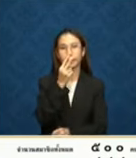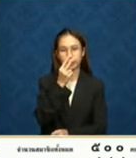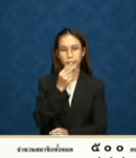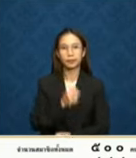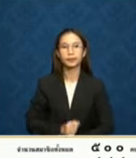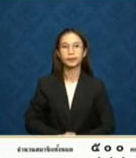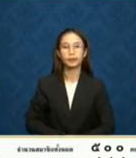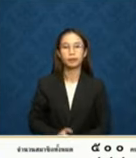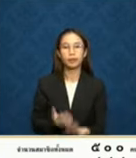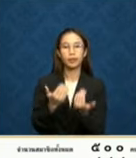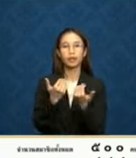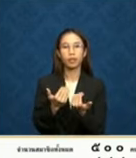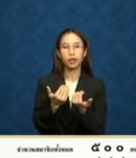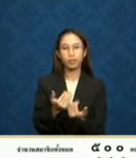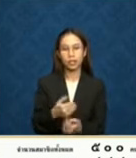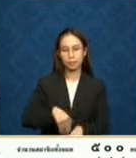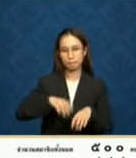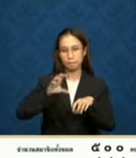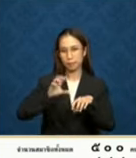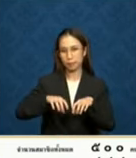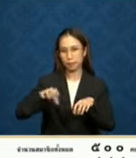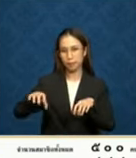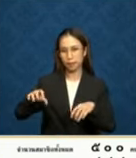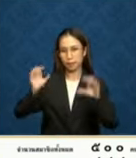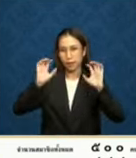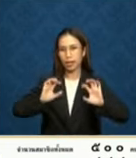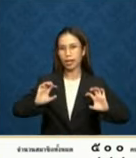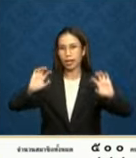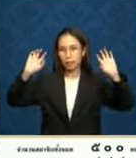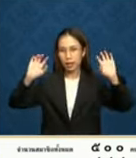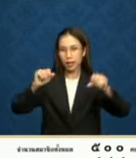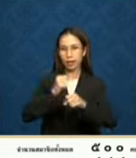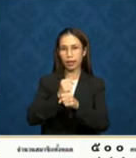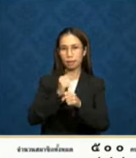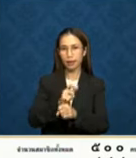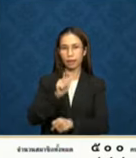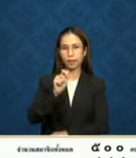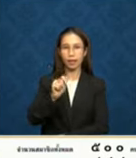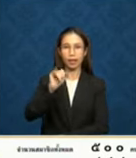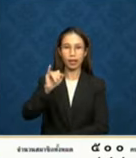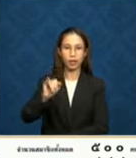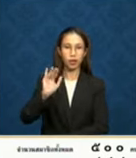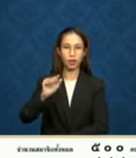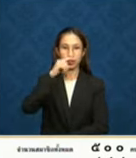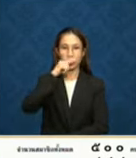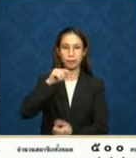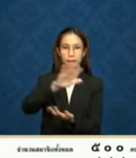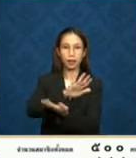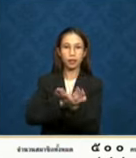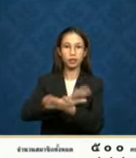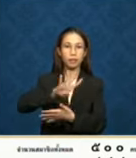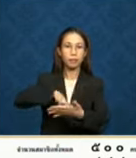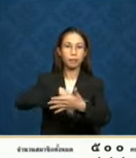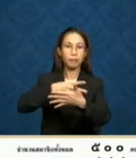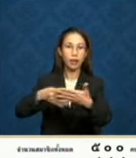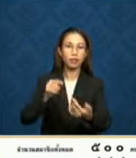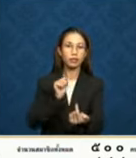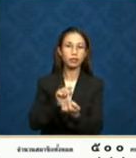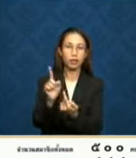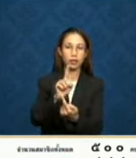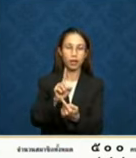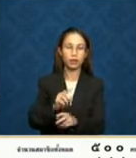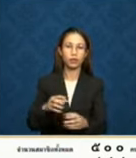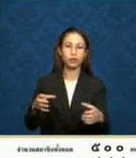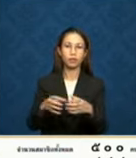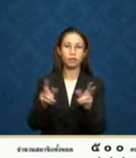ทุกวนนี้หน่วยงานรัดขับเคลื่อนโยบาย AI ของประเทศด้วยแผนที่ถูกให้แนวทางโย